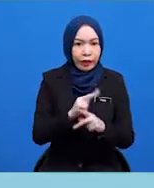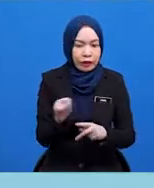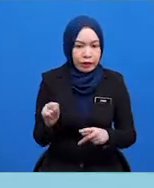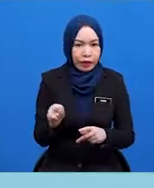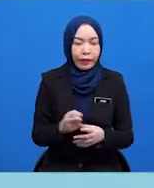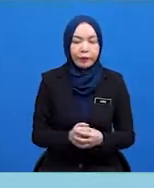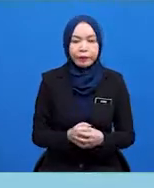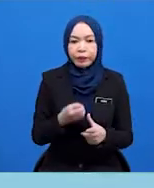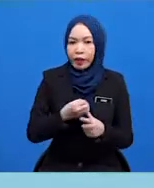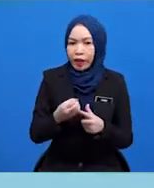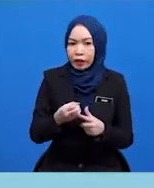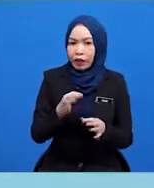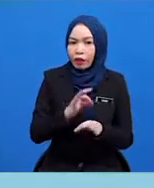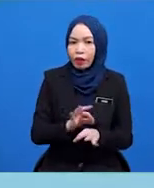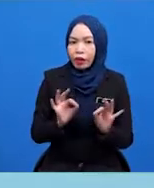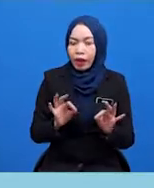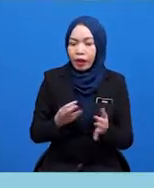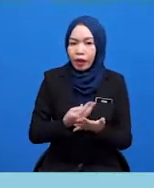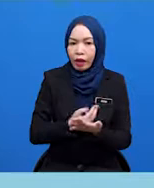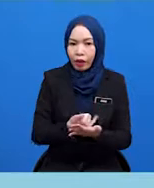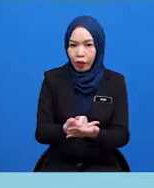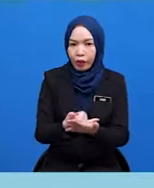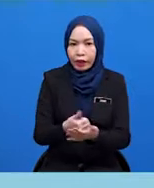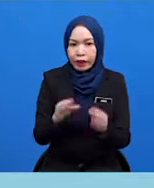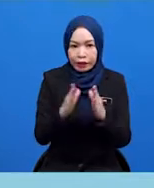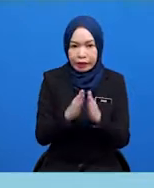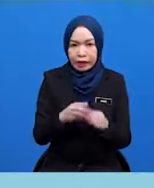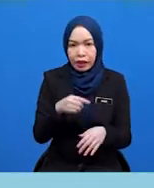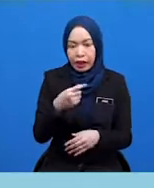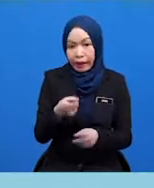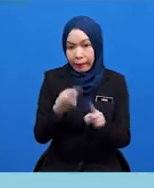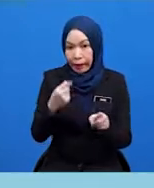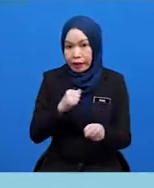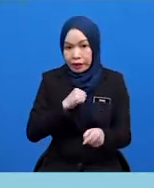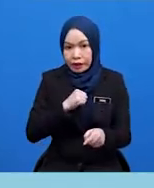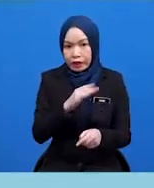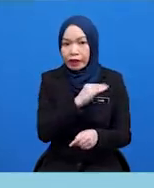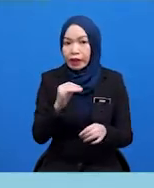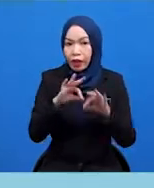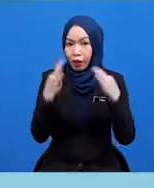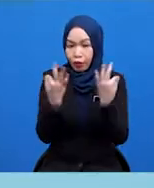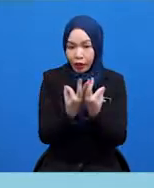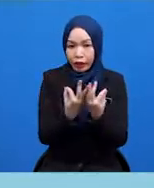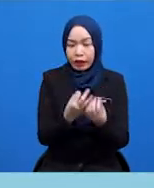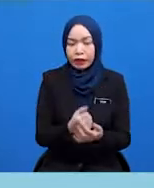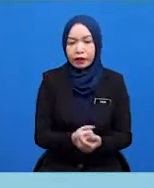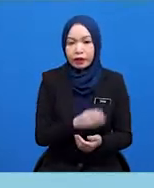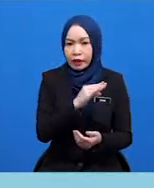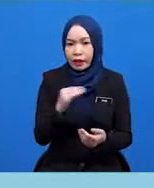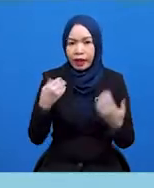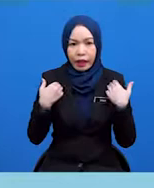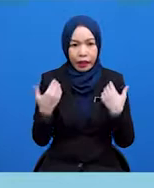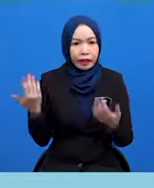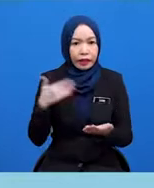sendiri atau pinjaman wang dari ahli keluarga terdekat. Selain itu, modal juga diperoleh melalui